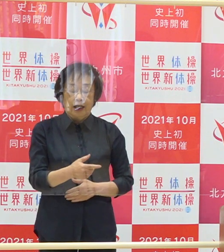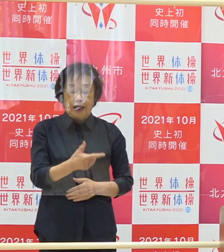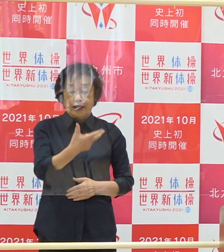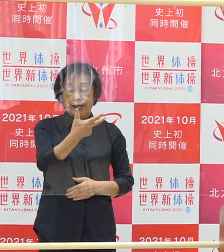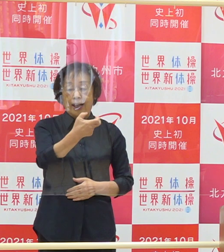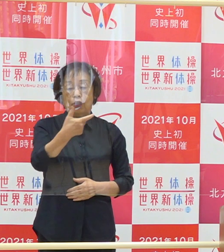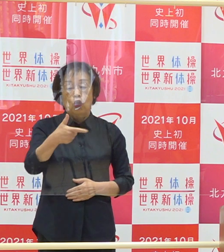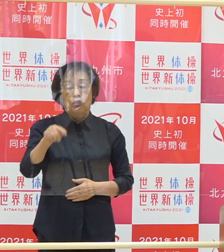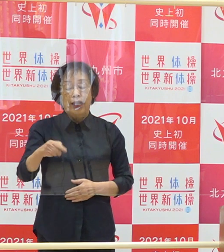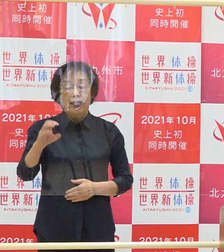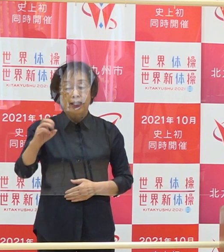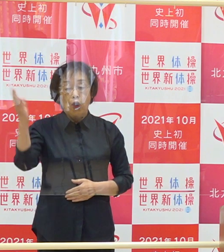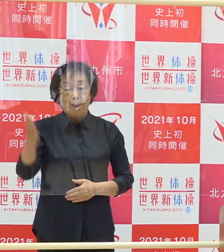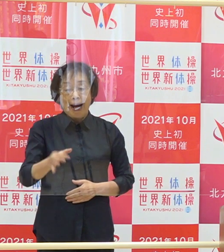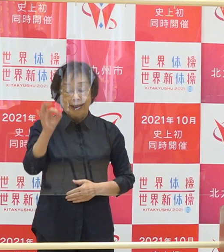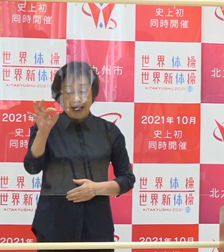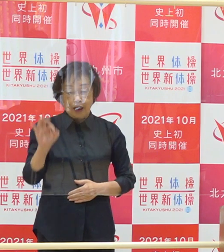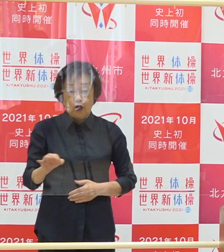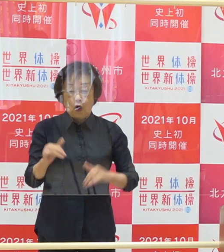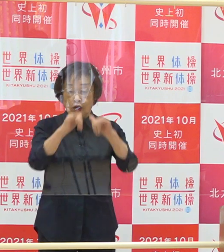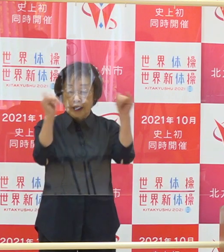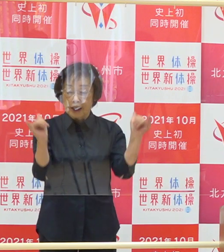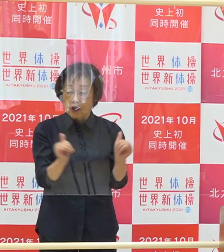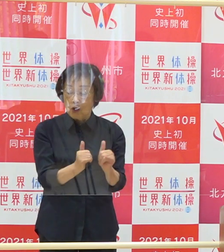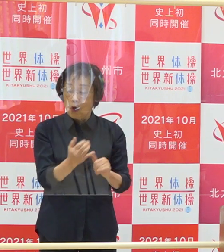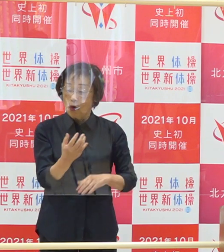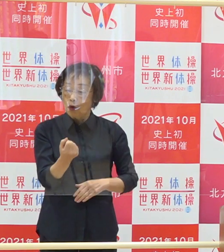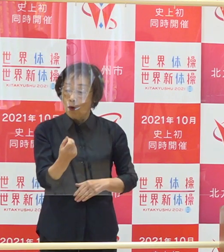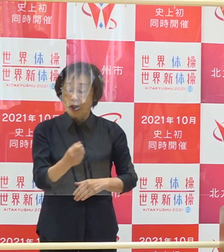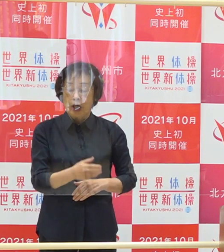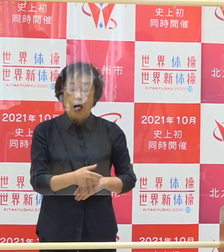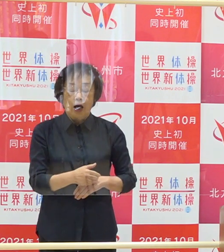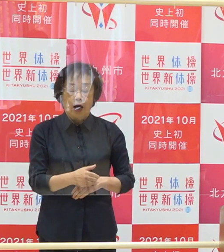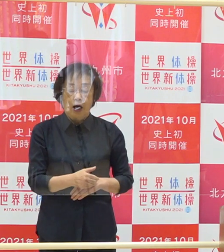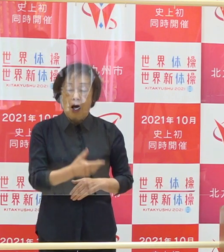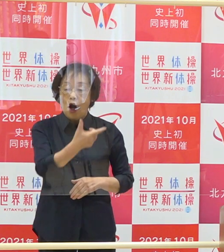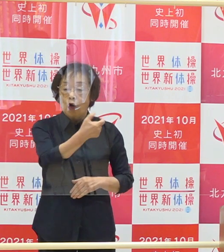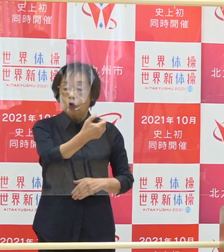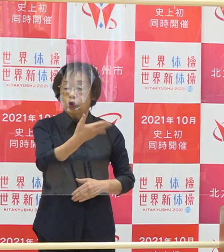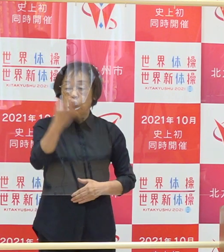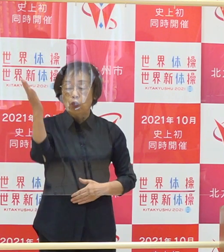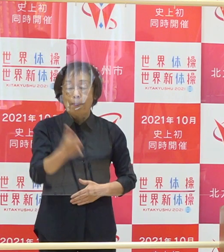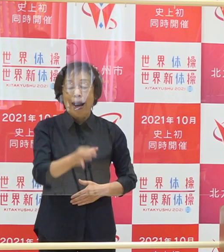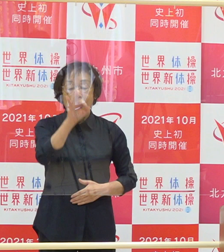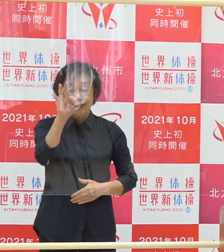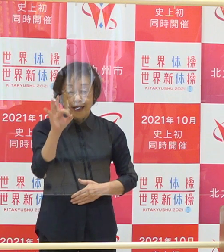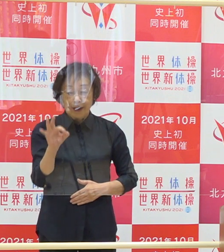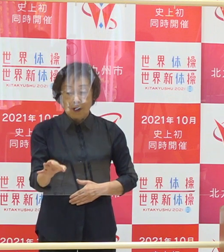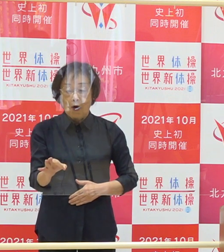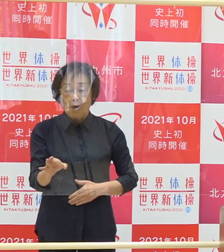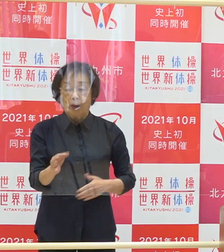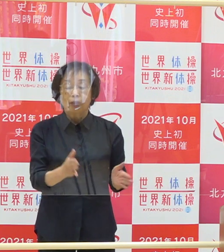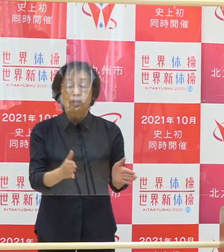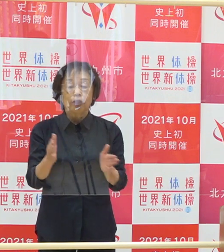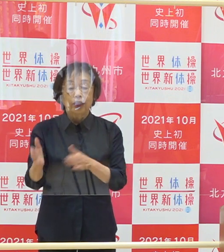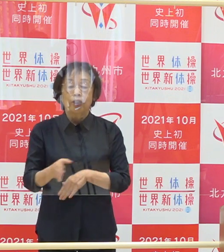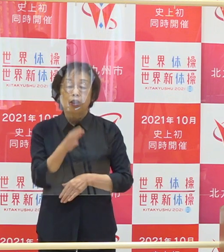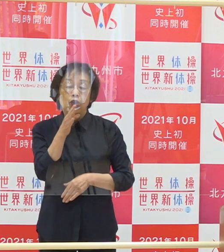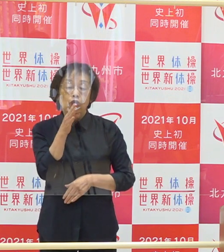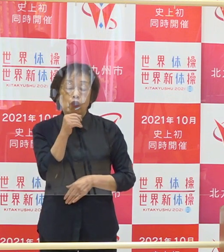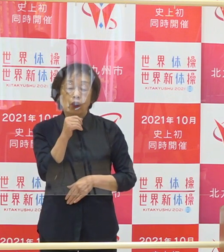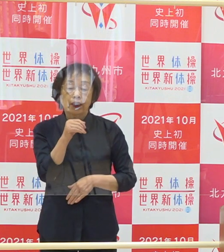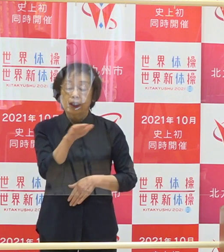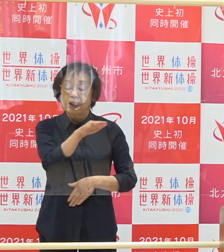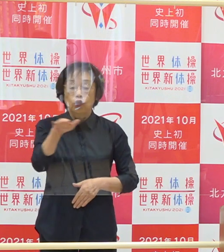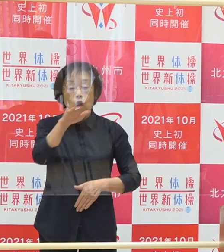76.0%、 全人口の割合では約 69% となります。次に年代別の